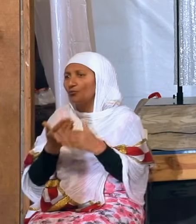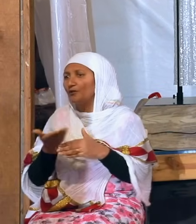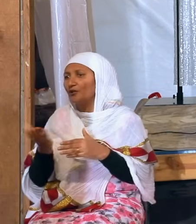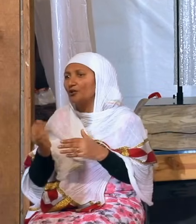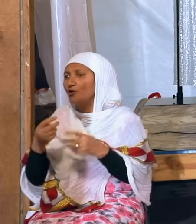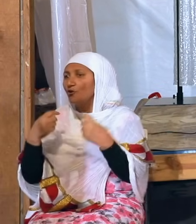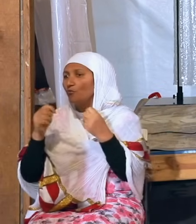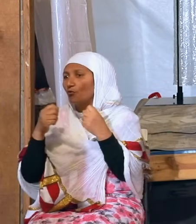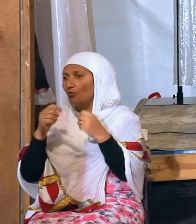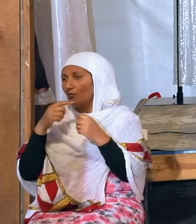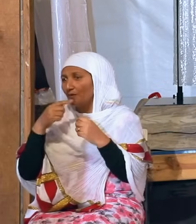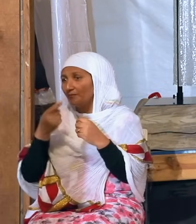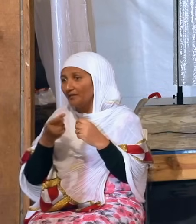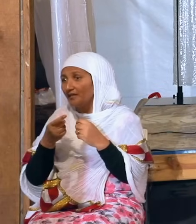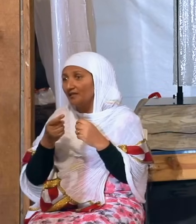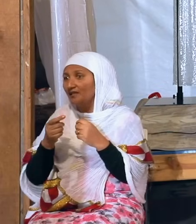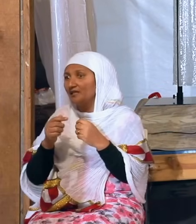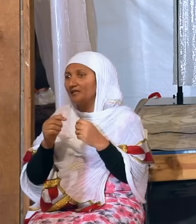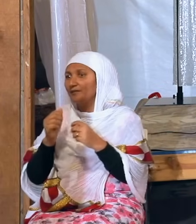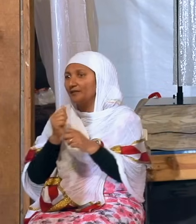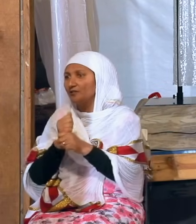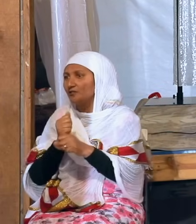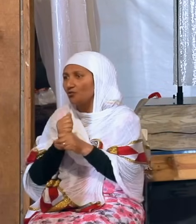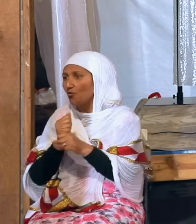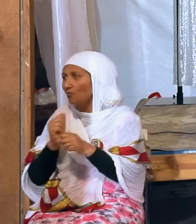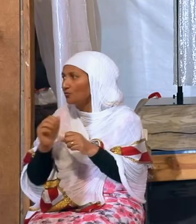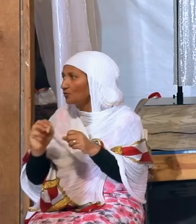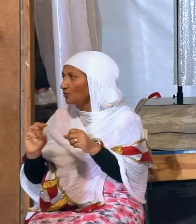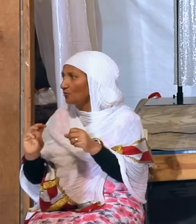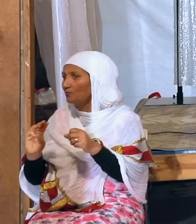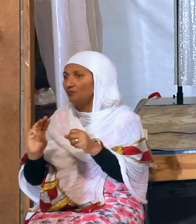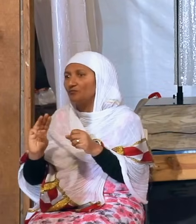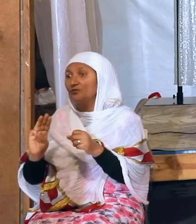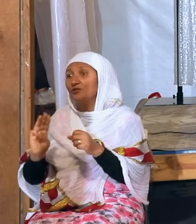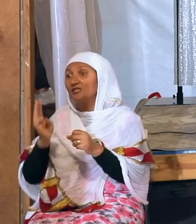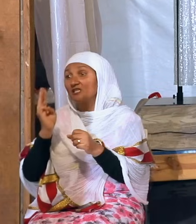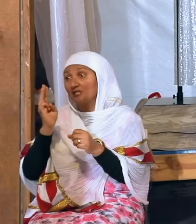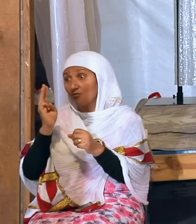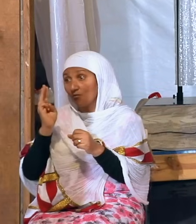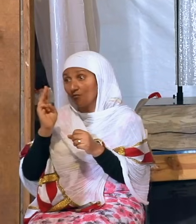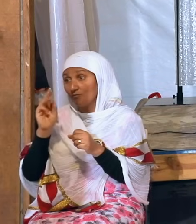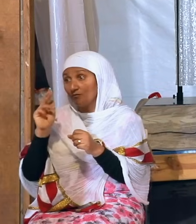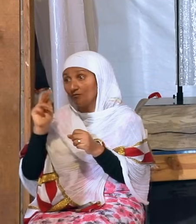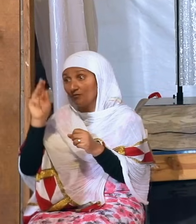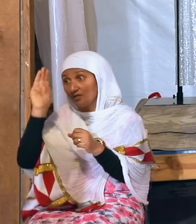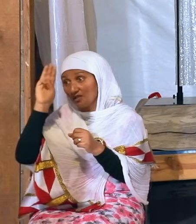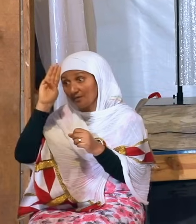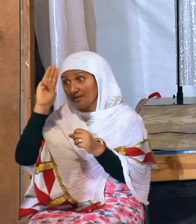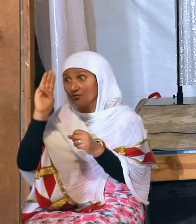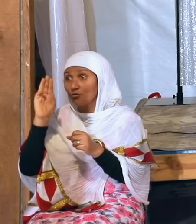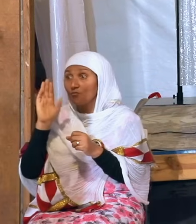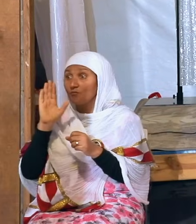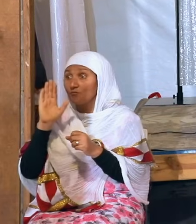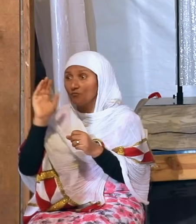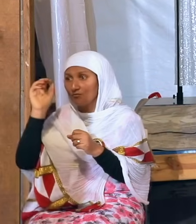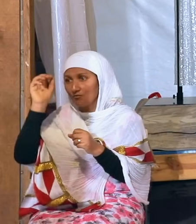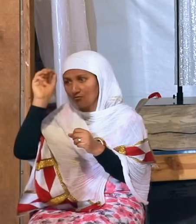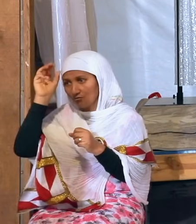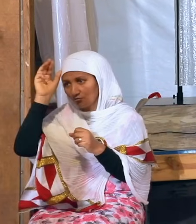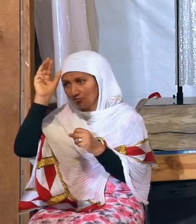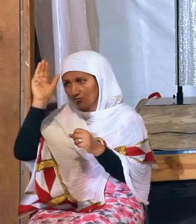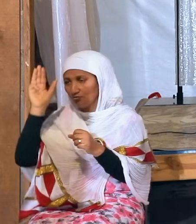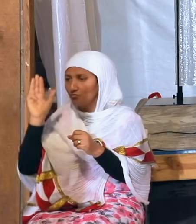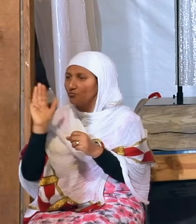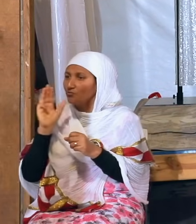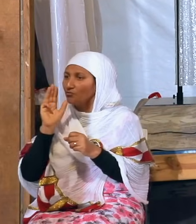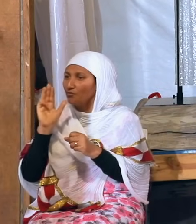ሞክረው ከሚል ግብረ ሰዶማዊነትን ግብራውናንን የመሳሰሉ ሌሎችንም ነገሮች የመለማመድና እንደ ኖርማል የመቁጠር